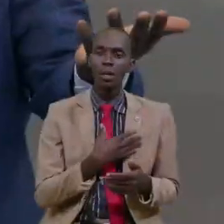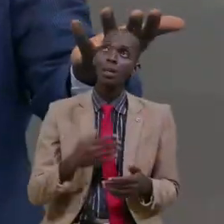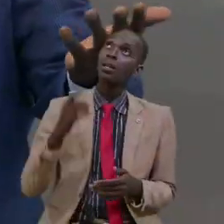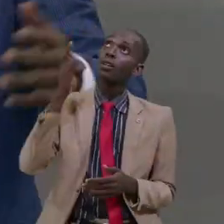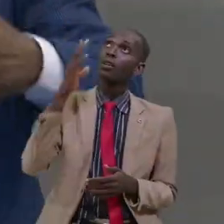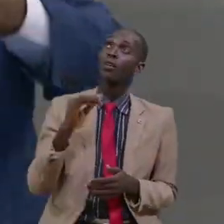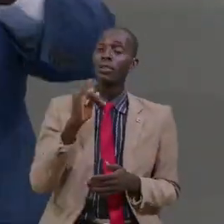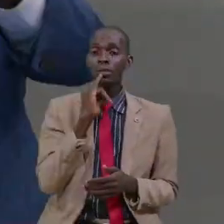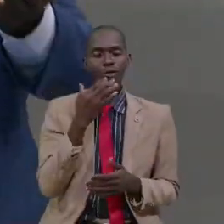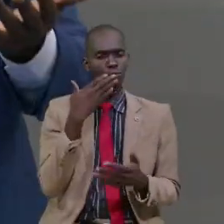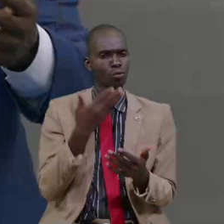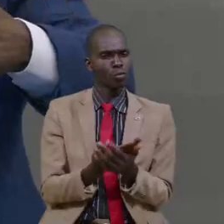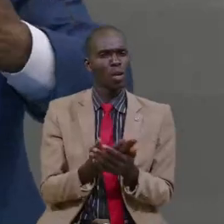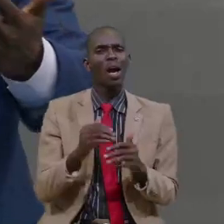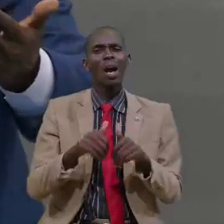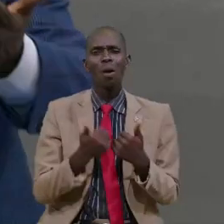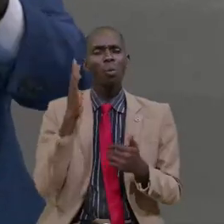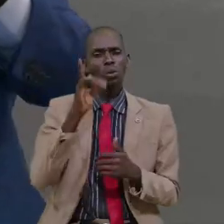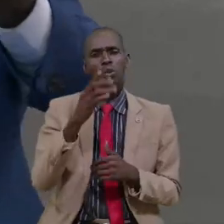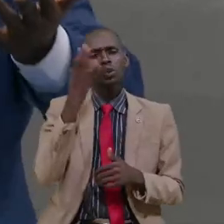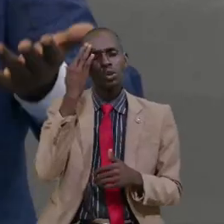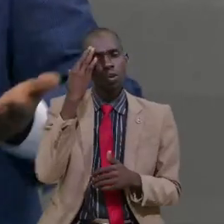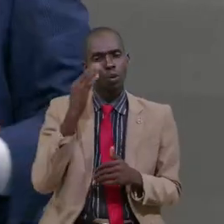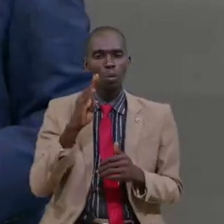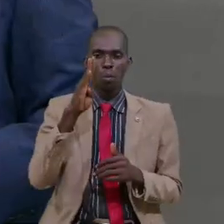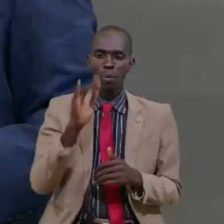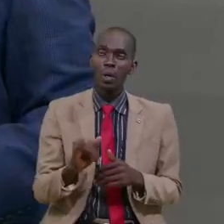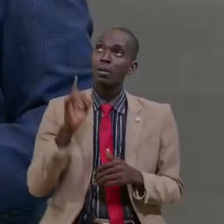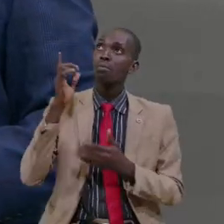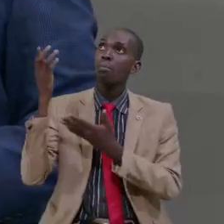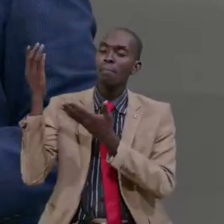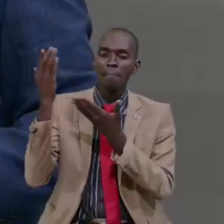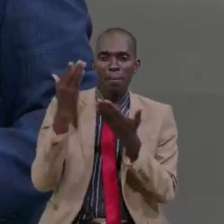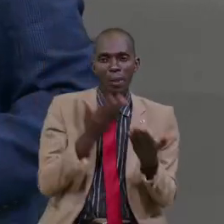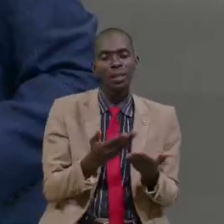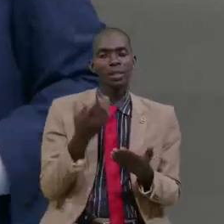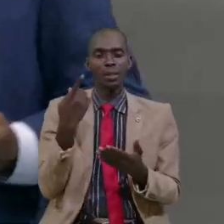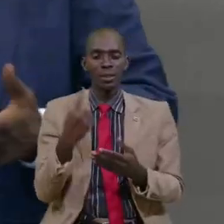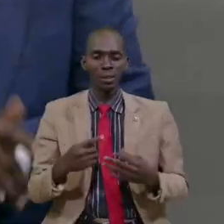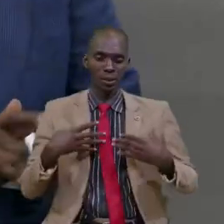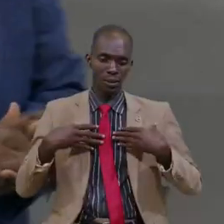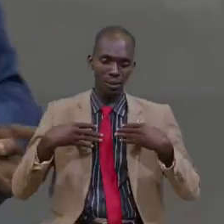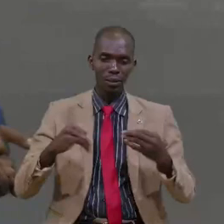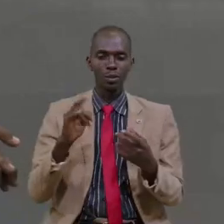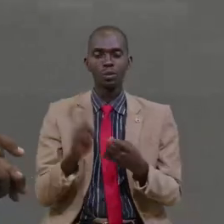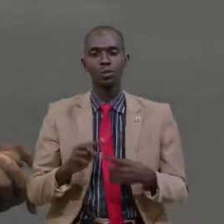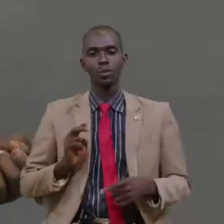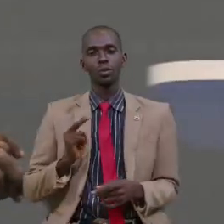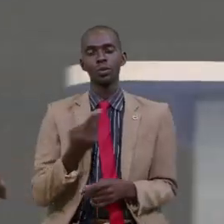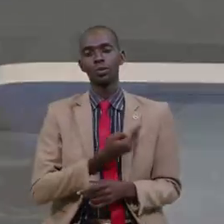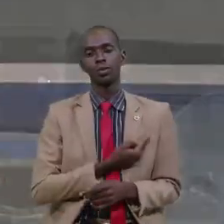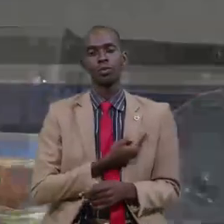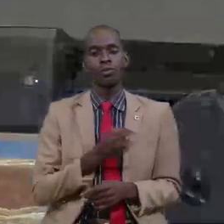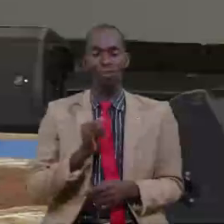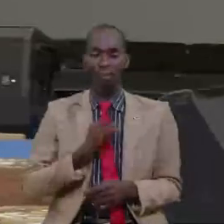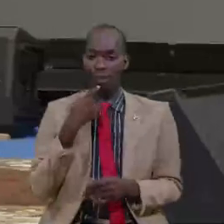bon. Comment savons-nous que Dieu est bon? Parce qu'il envoie la bonté de la guérison dans nos vies. Et je